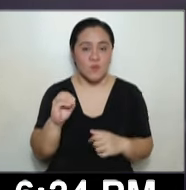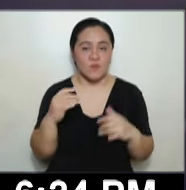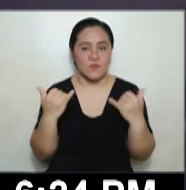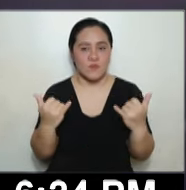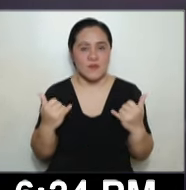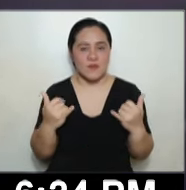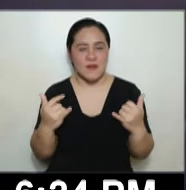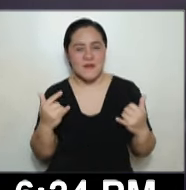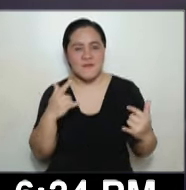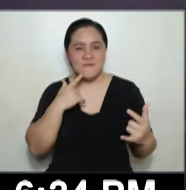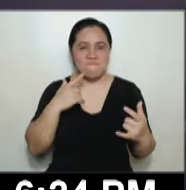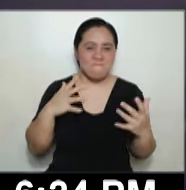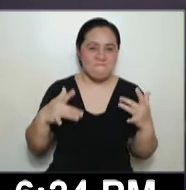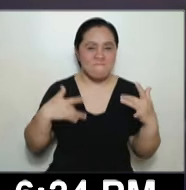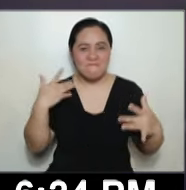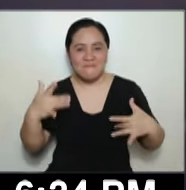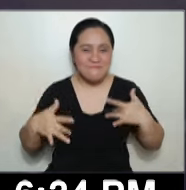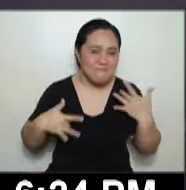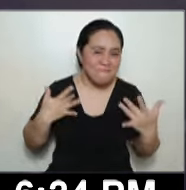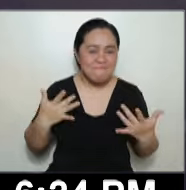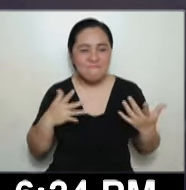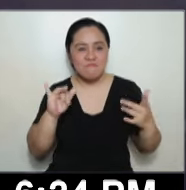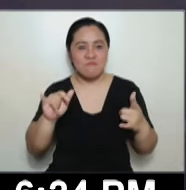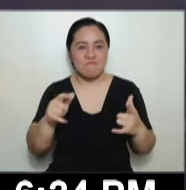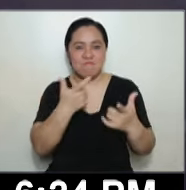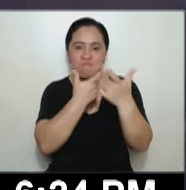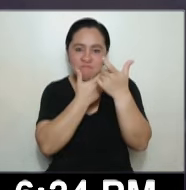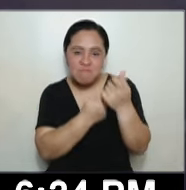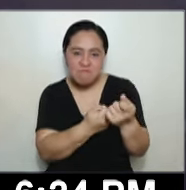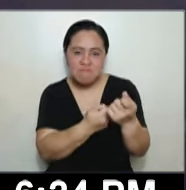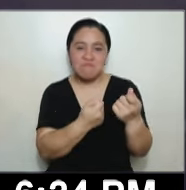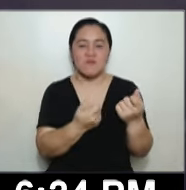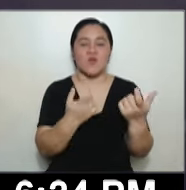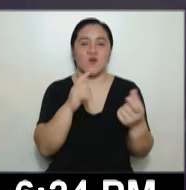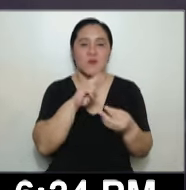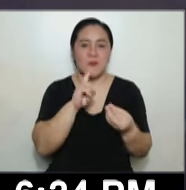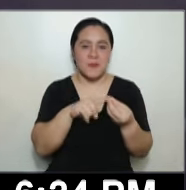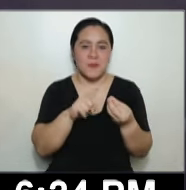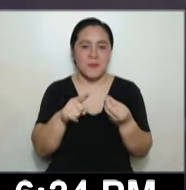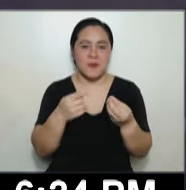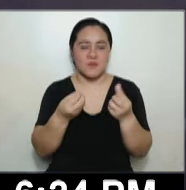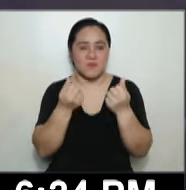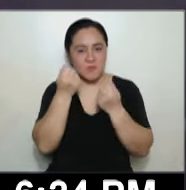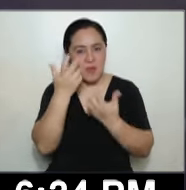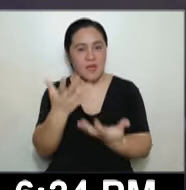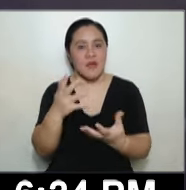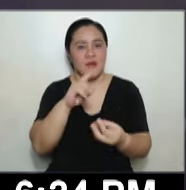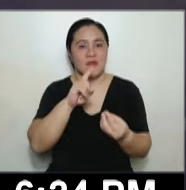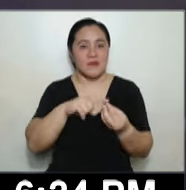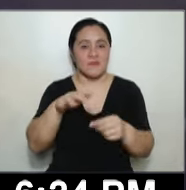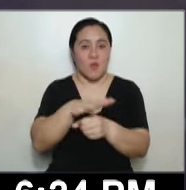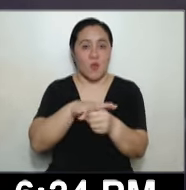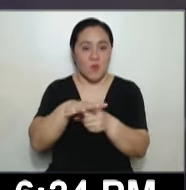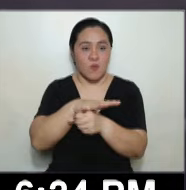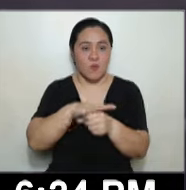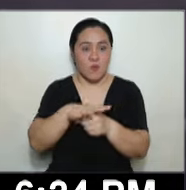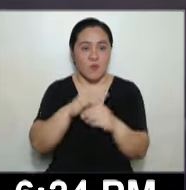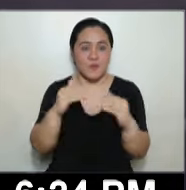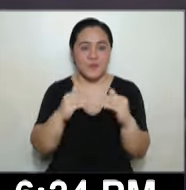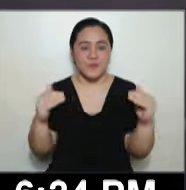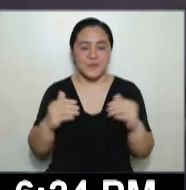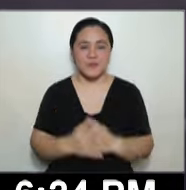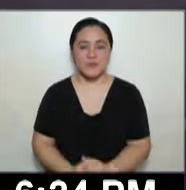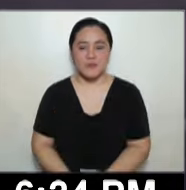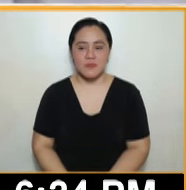intense, interesting at defining itong mga labanan na ito sa local level. Sa inyo,